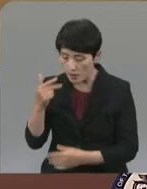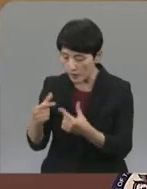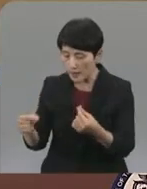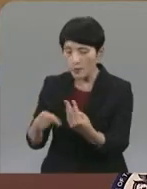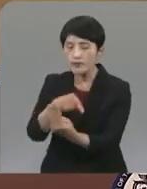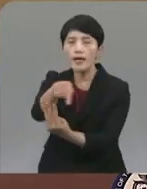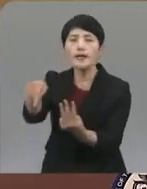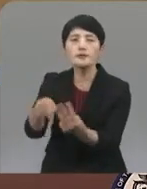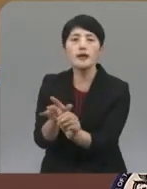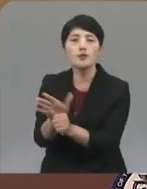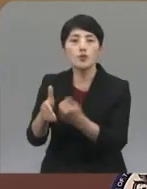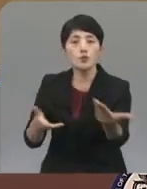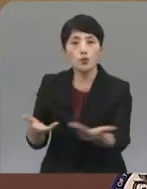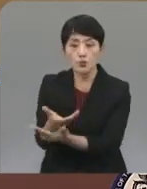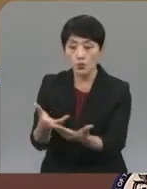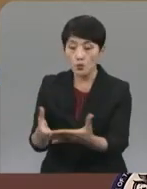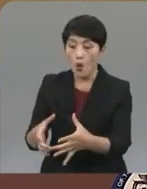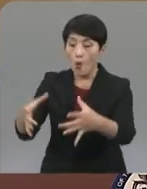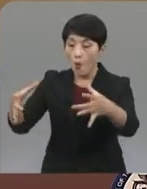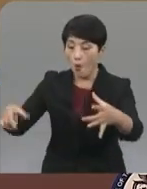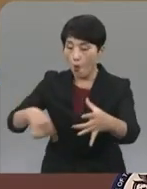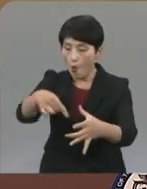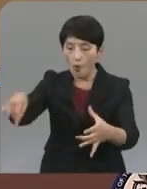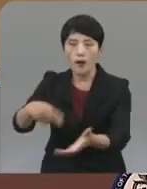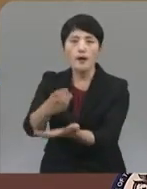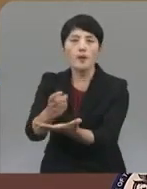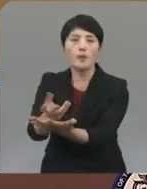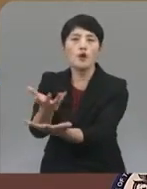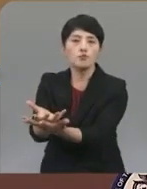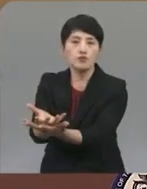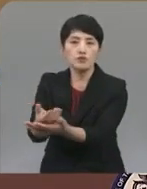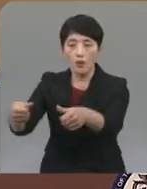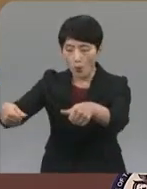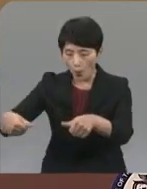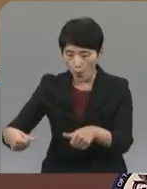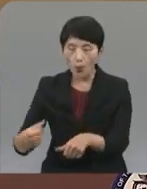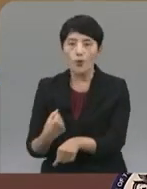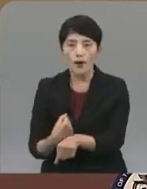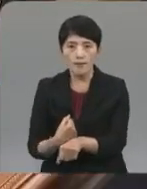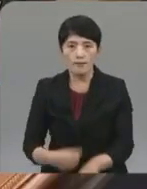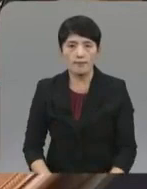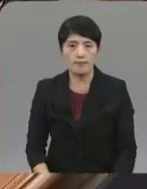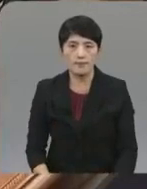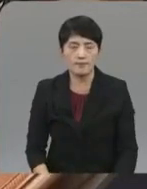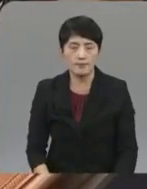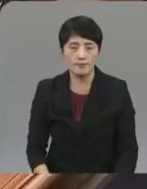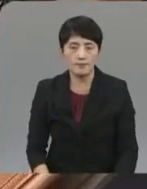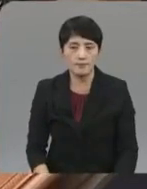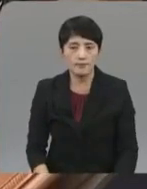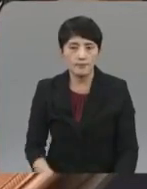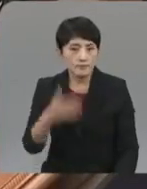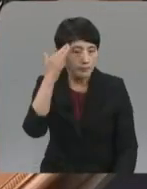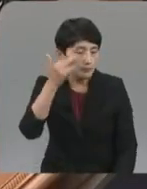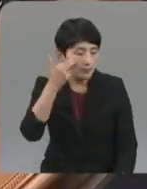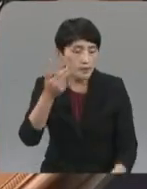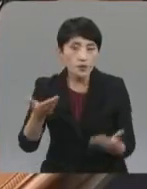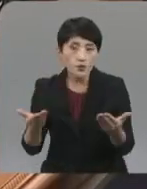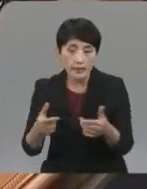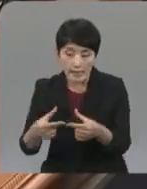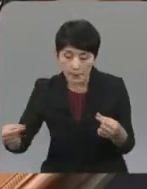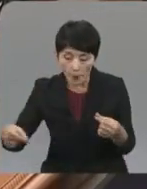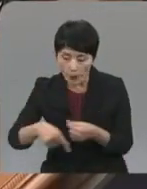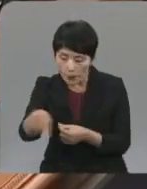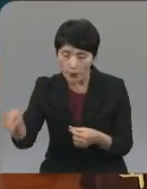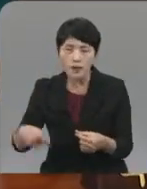Корея юнцо-гель выступает 21 августа На заседании Кабинета Министров Чем серьёзнее